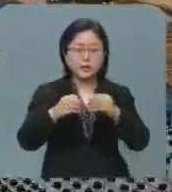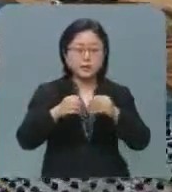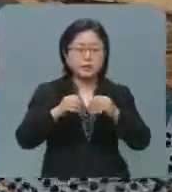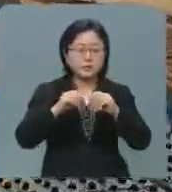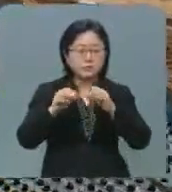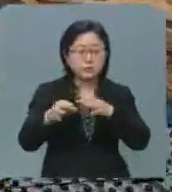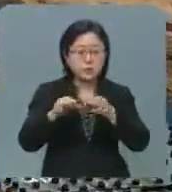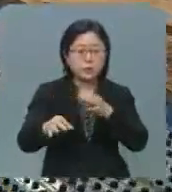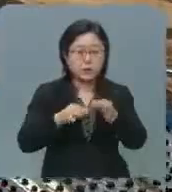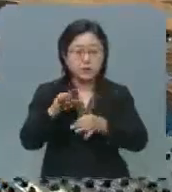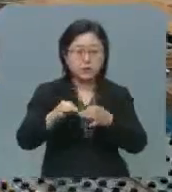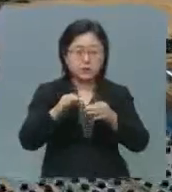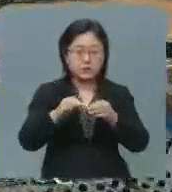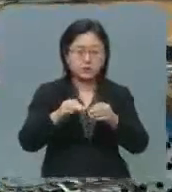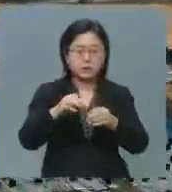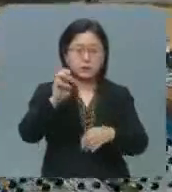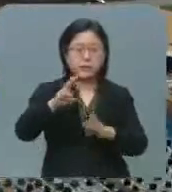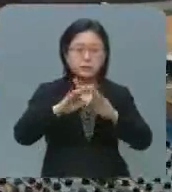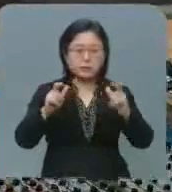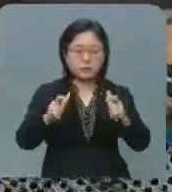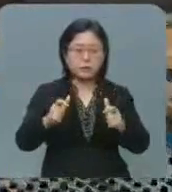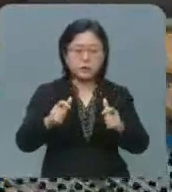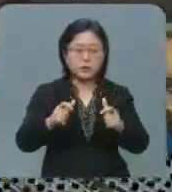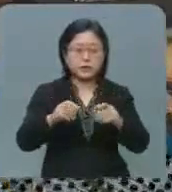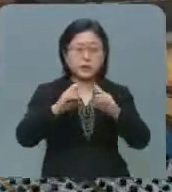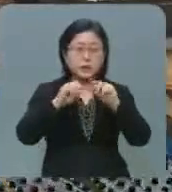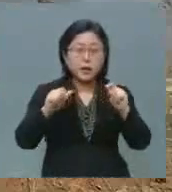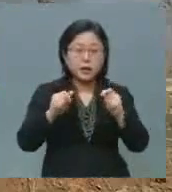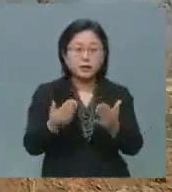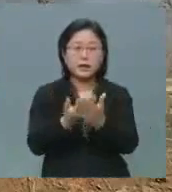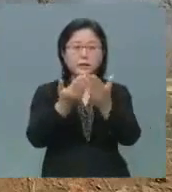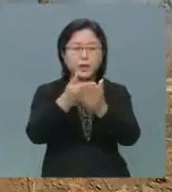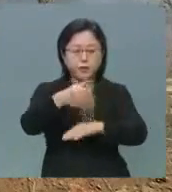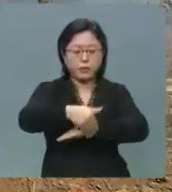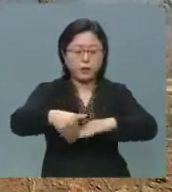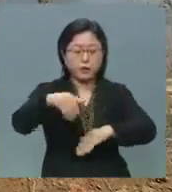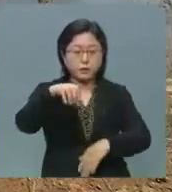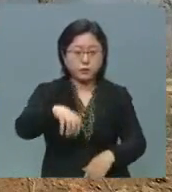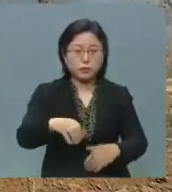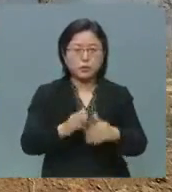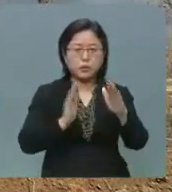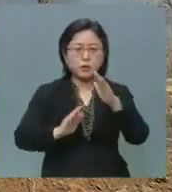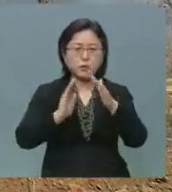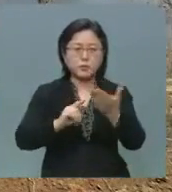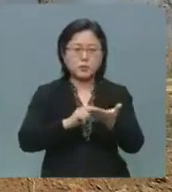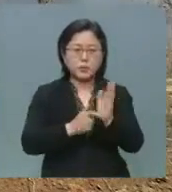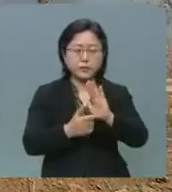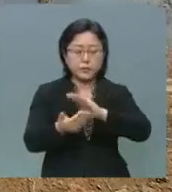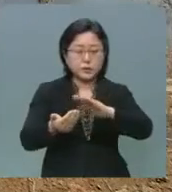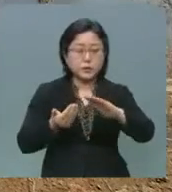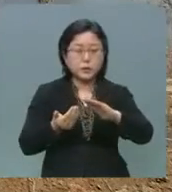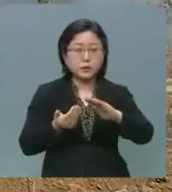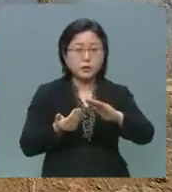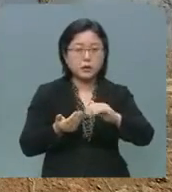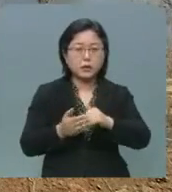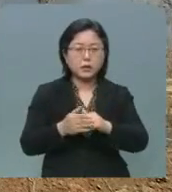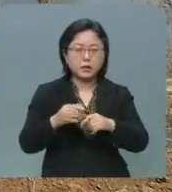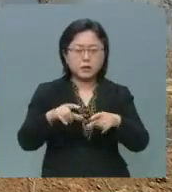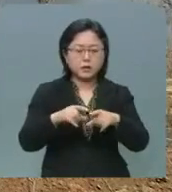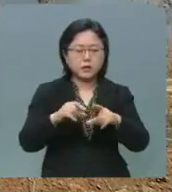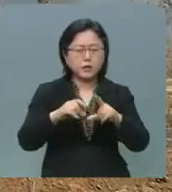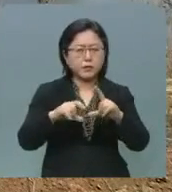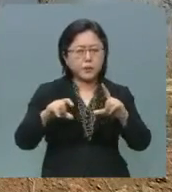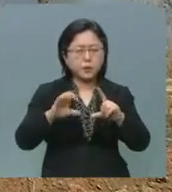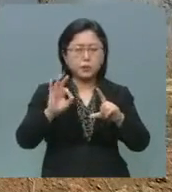사례를 적발하기 위해 광주 전남에서 대규모 부동산 개발 예정 지역이 공식 발표되기 전에 이뤄진 일정